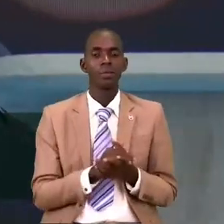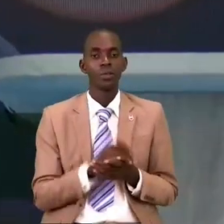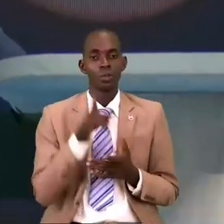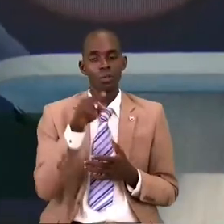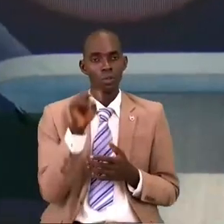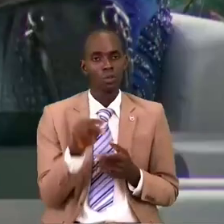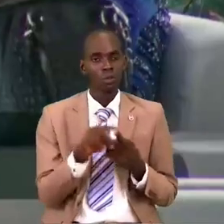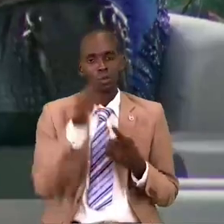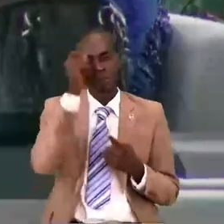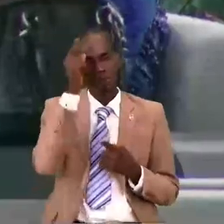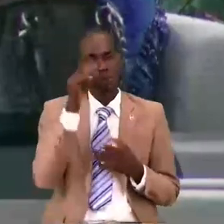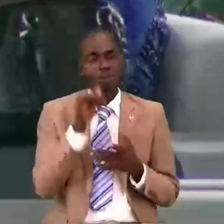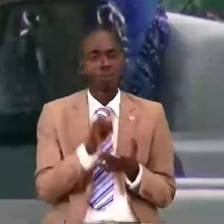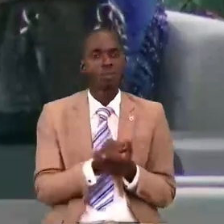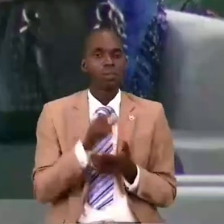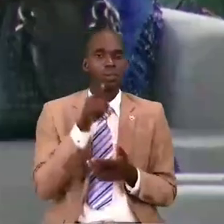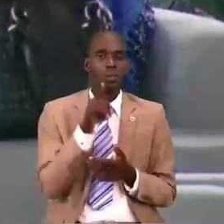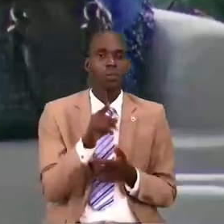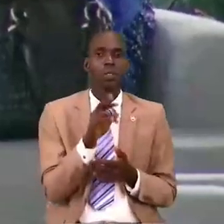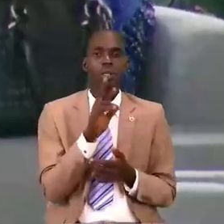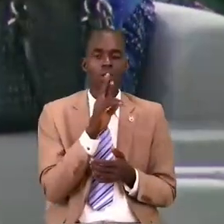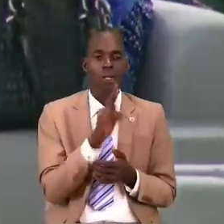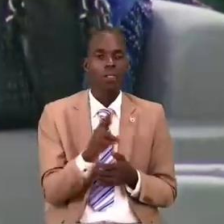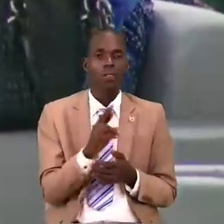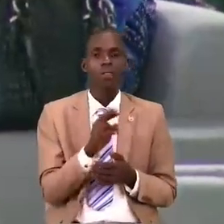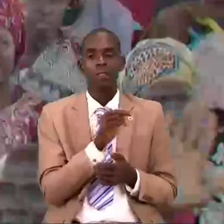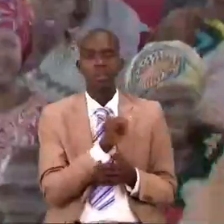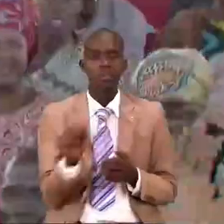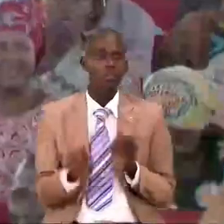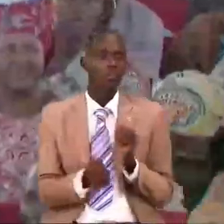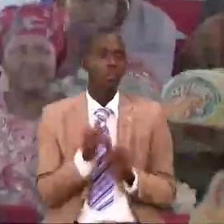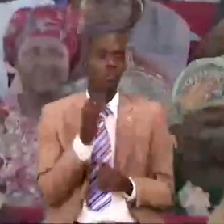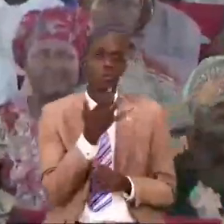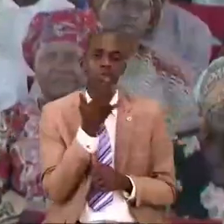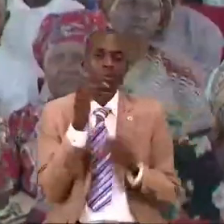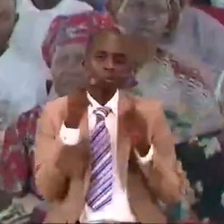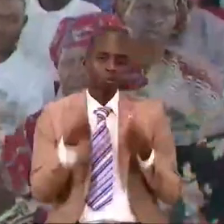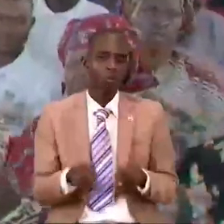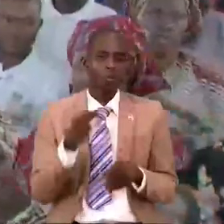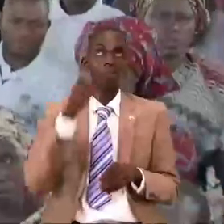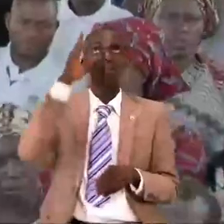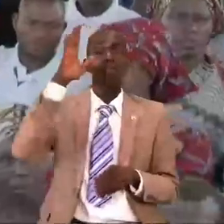Seigneur, je suis un favori du Seigneur. Est-ce qu'il ne t'entend pas?